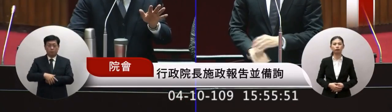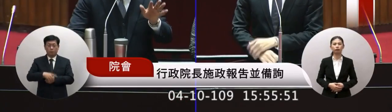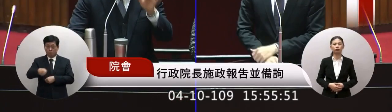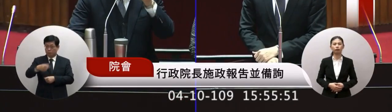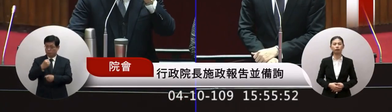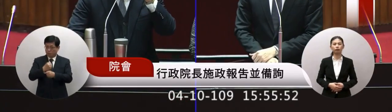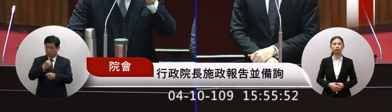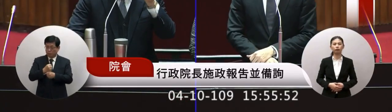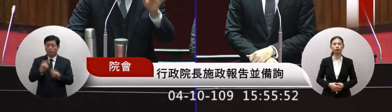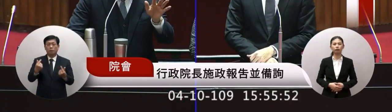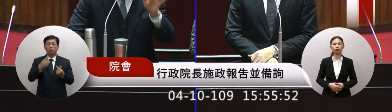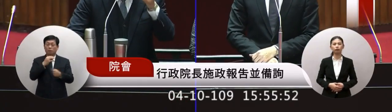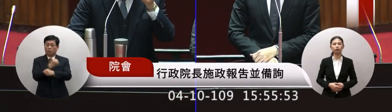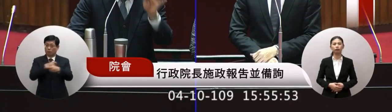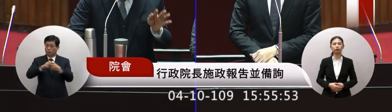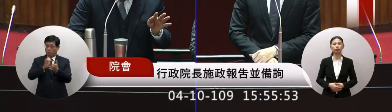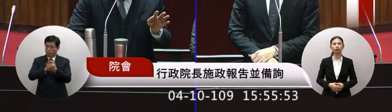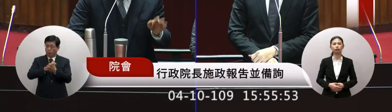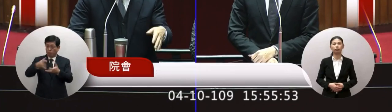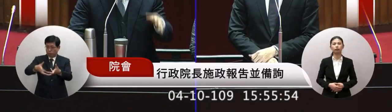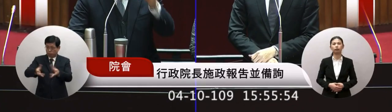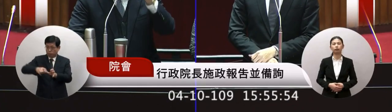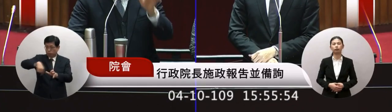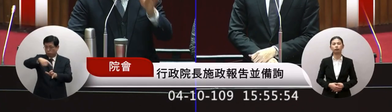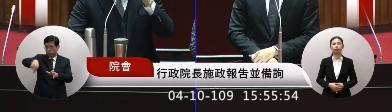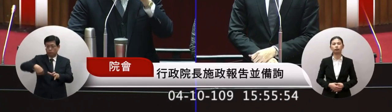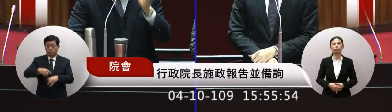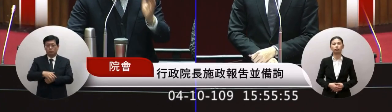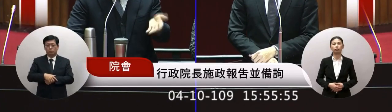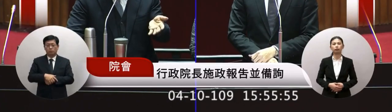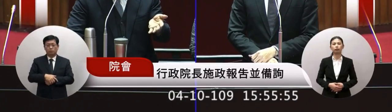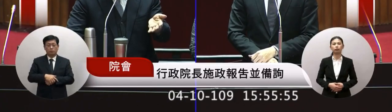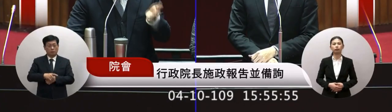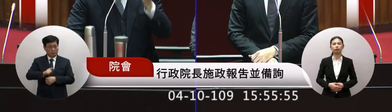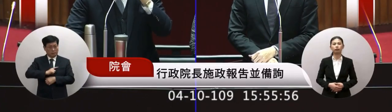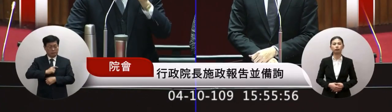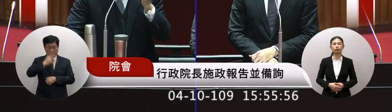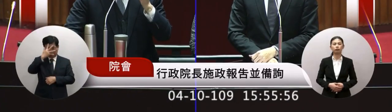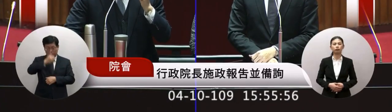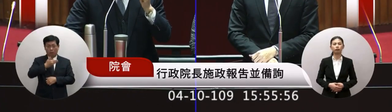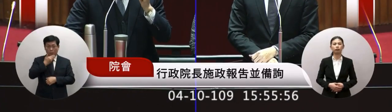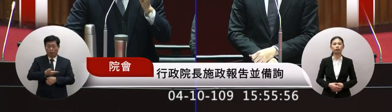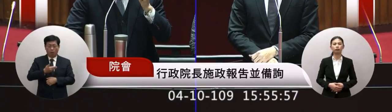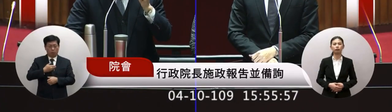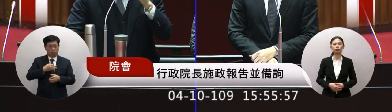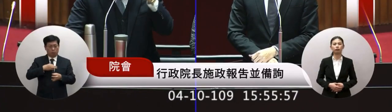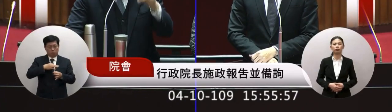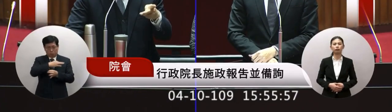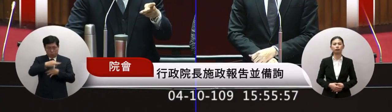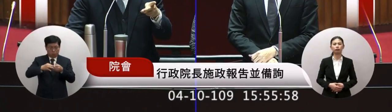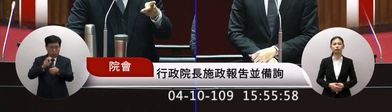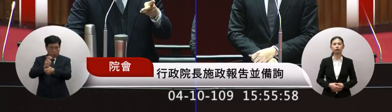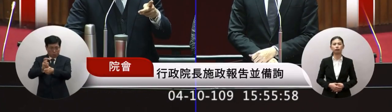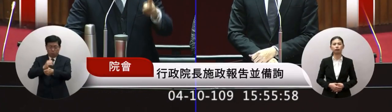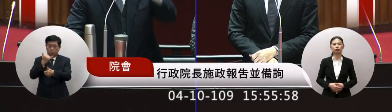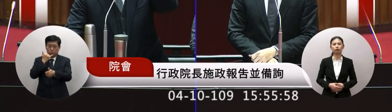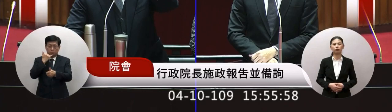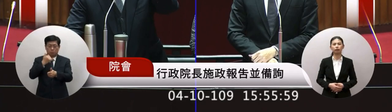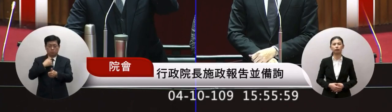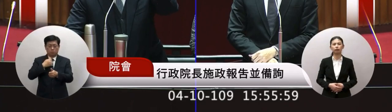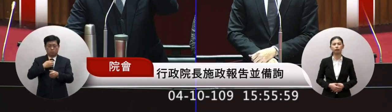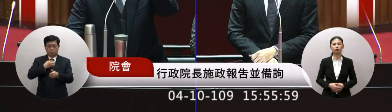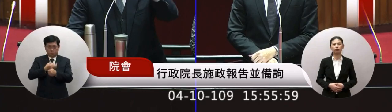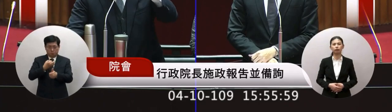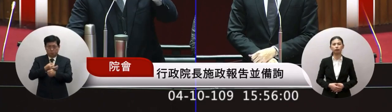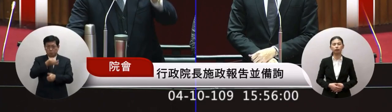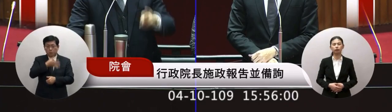行业或者劳工这个族群，伊晚年的经济生活的安全，这是第一个目